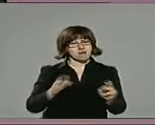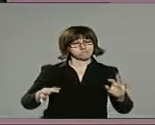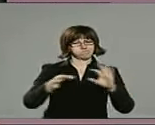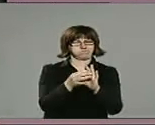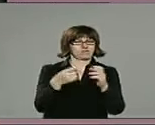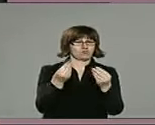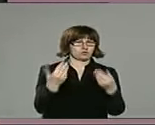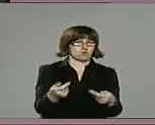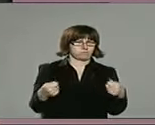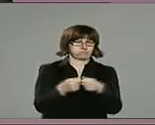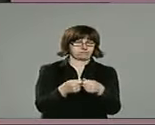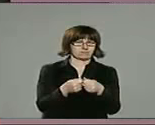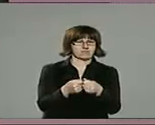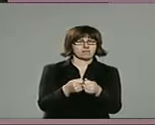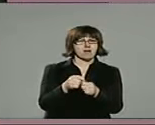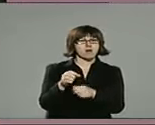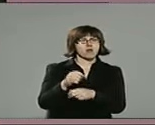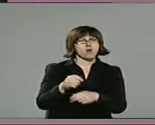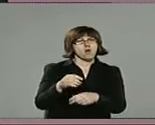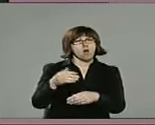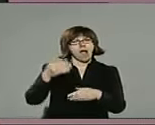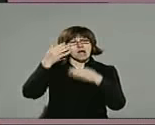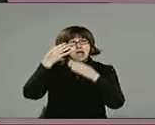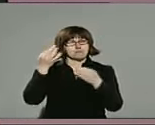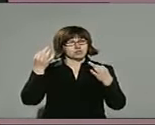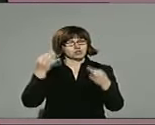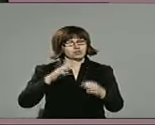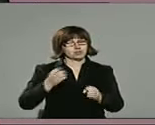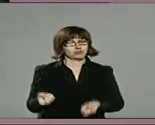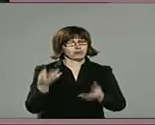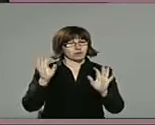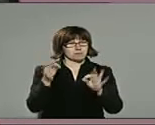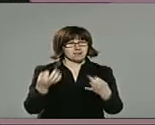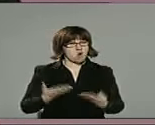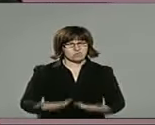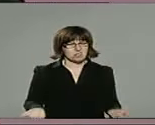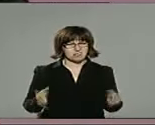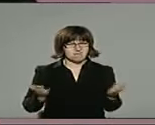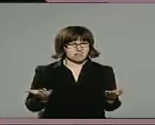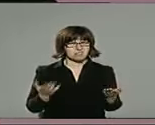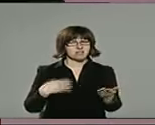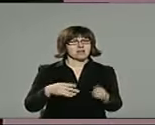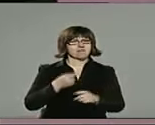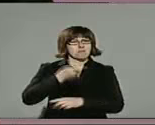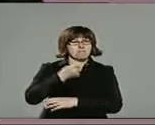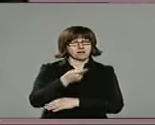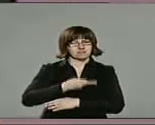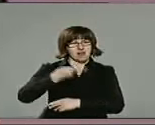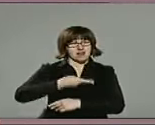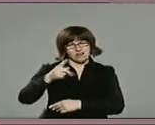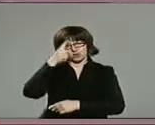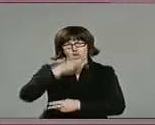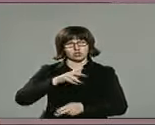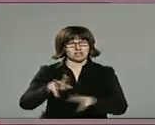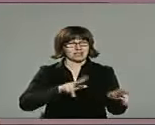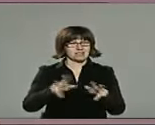verbunden fühlen. Aber was der arabische Frühling nicht braucht, liebe Genossinnen und Genossen, das sind Panzerlieferungen der deutschen